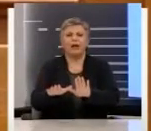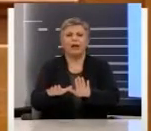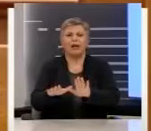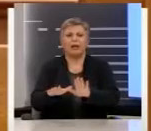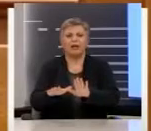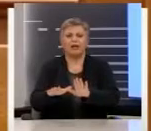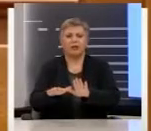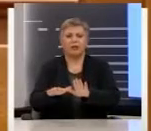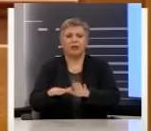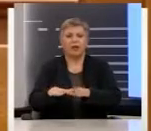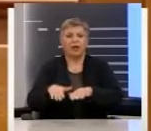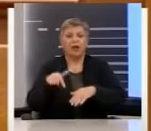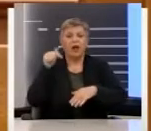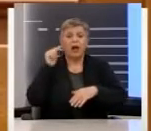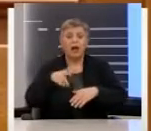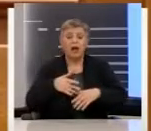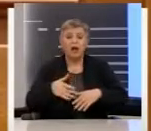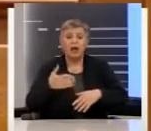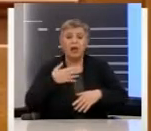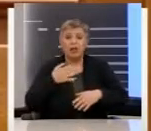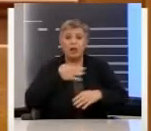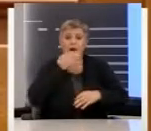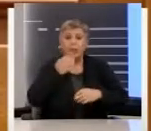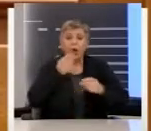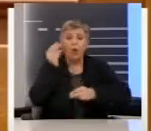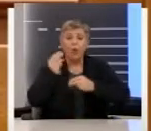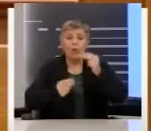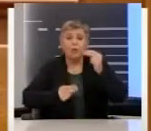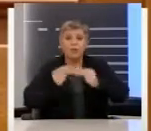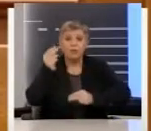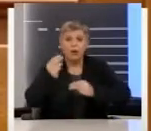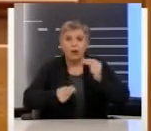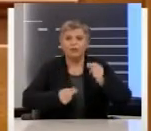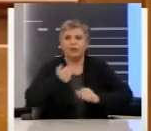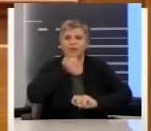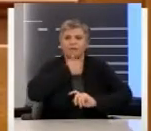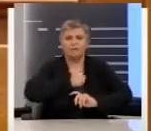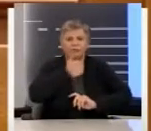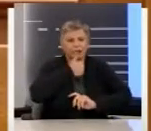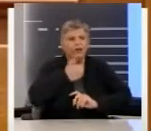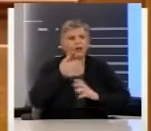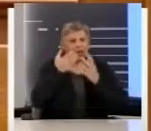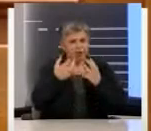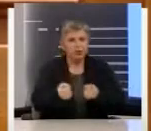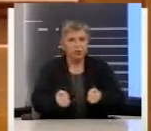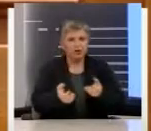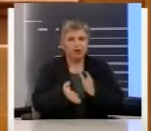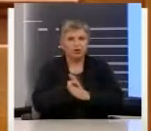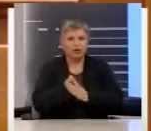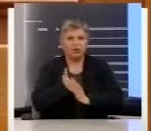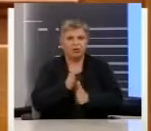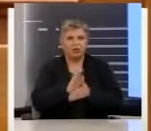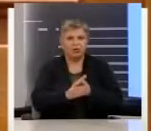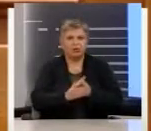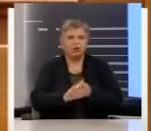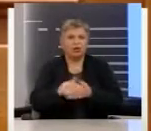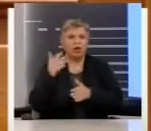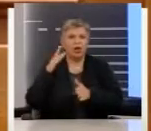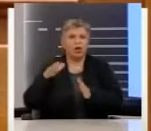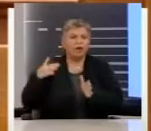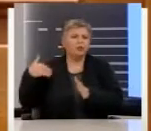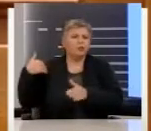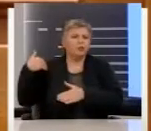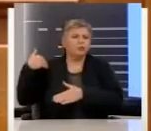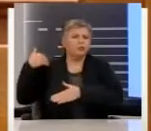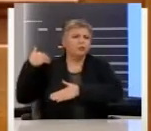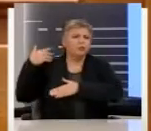Αλλά το δράμα και το πρόβλημα υπήρχε. Έτσι ζήσαμε αιώνες,